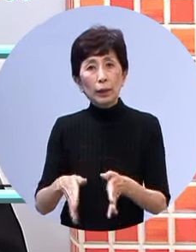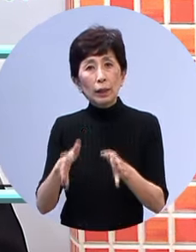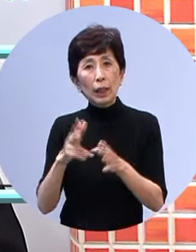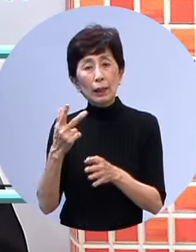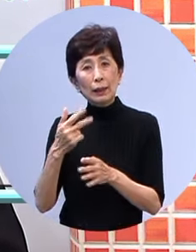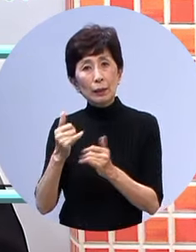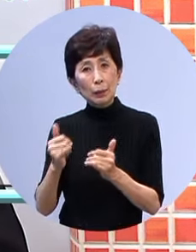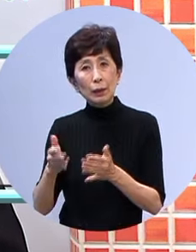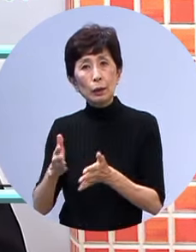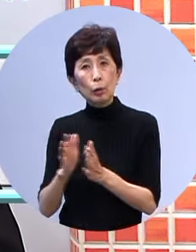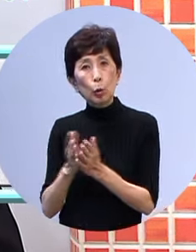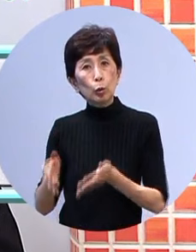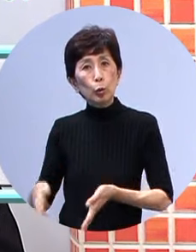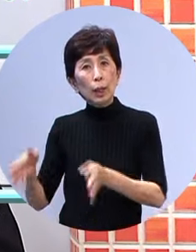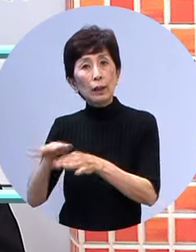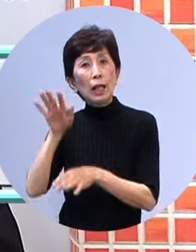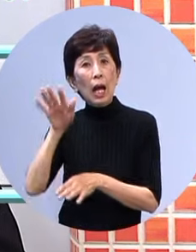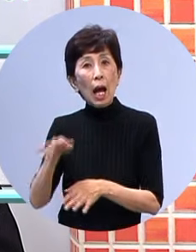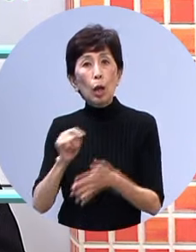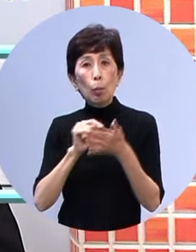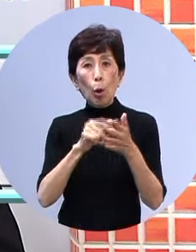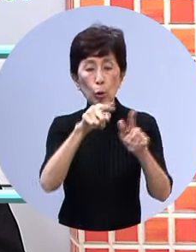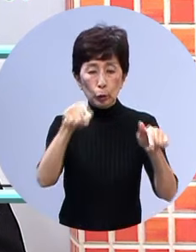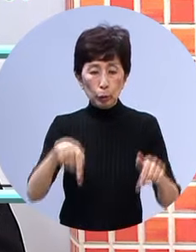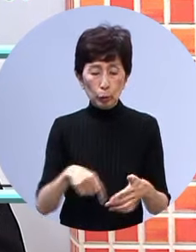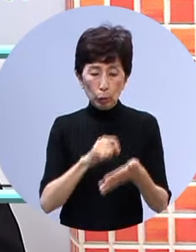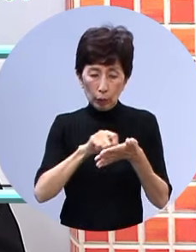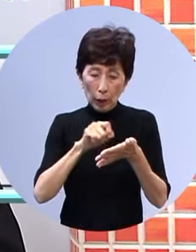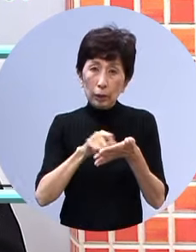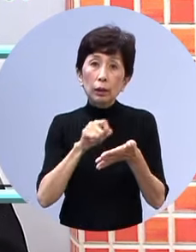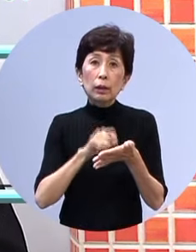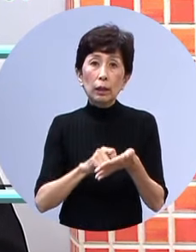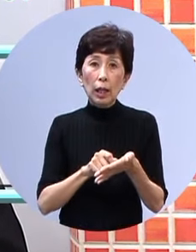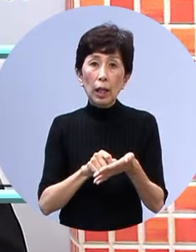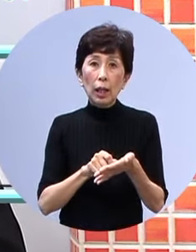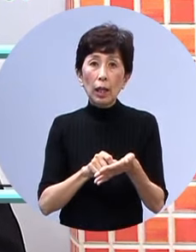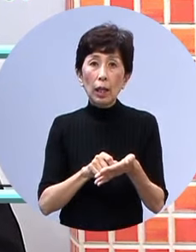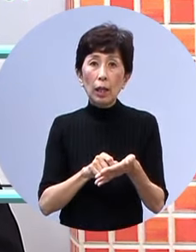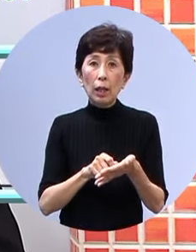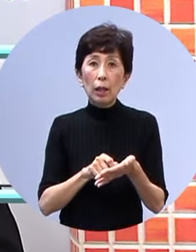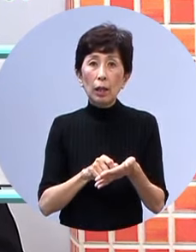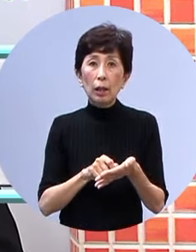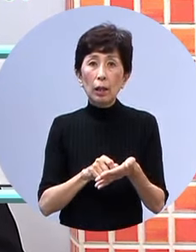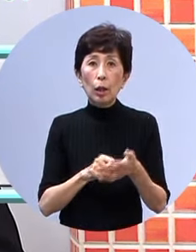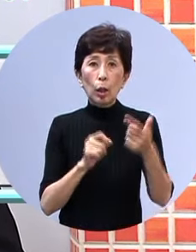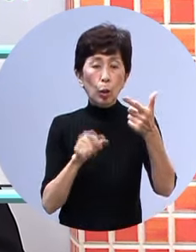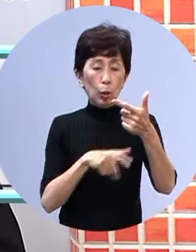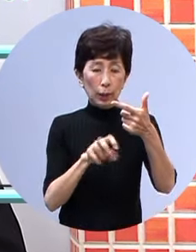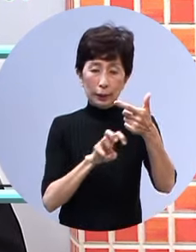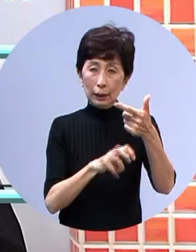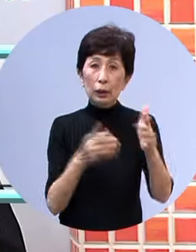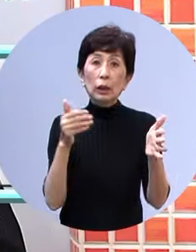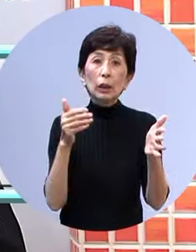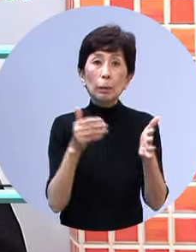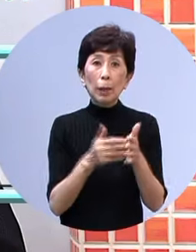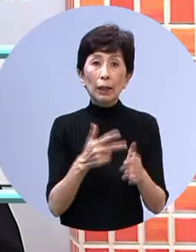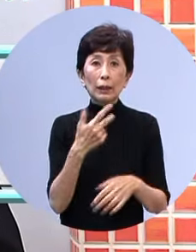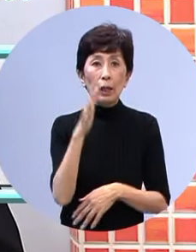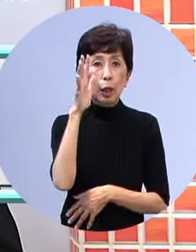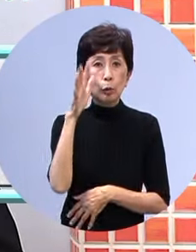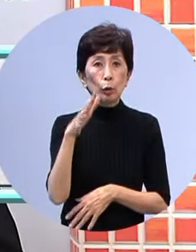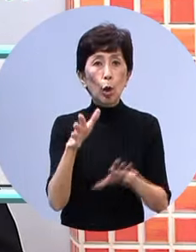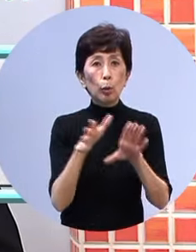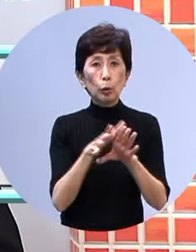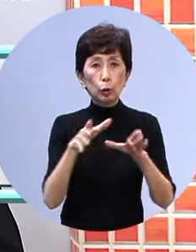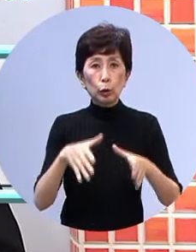民図書館にある調査員申し込み書に必要事項をご記入いただき、6月30日までに市役所文書統計